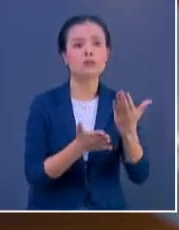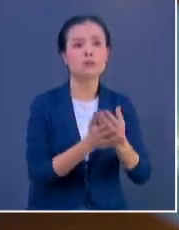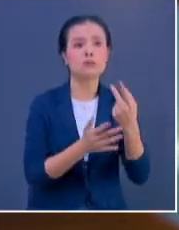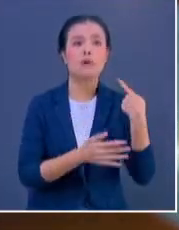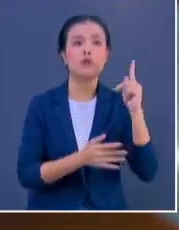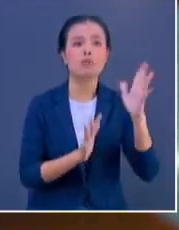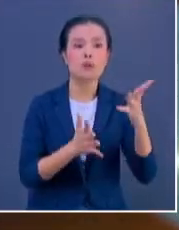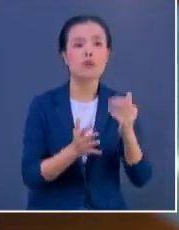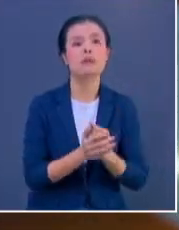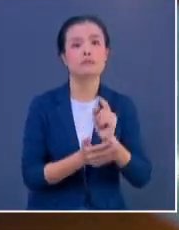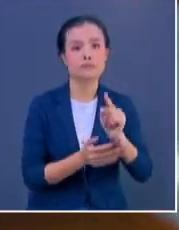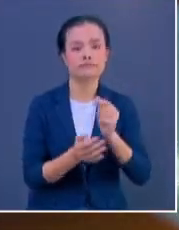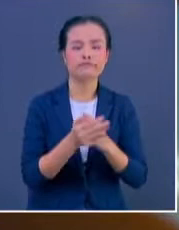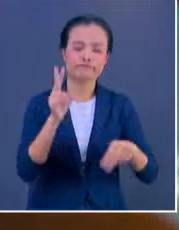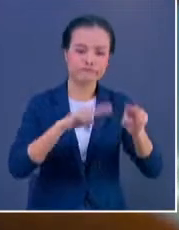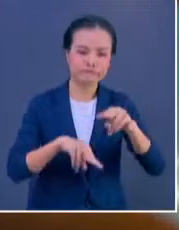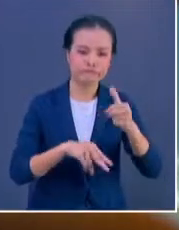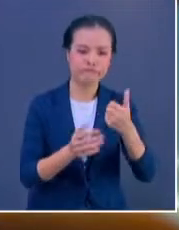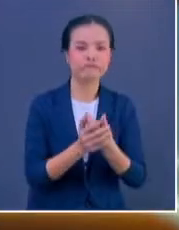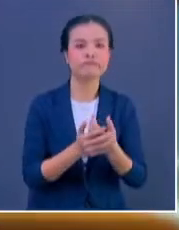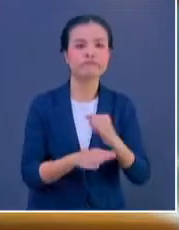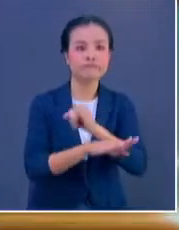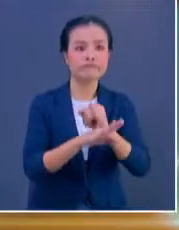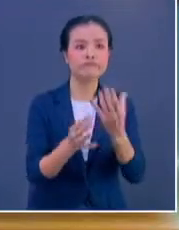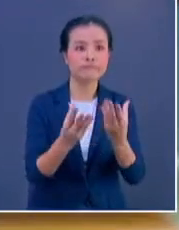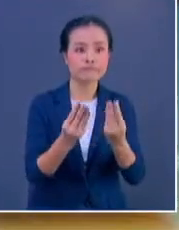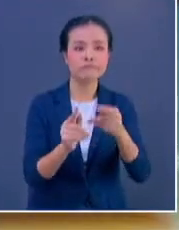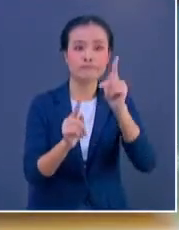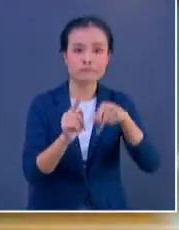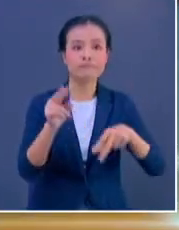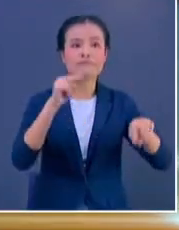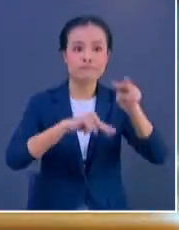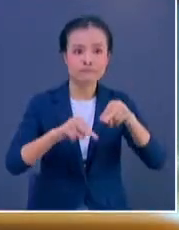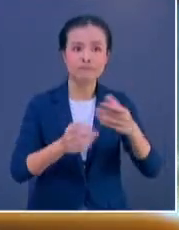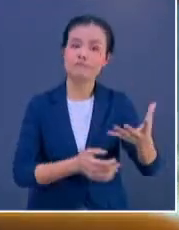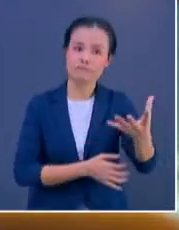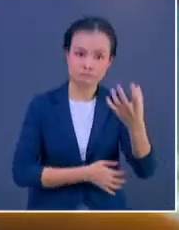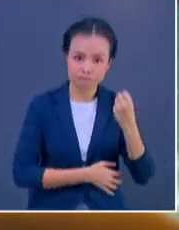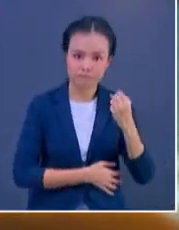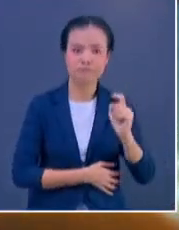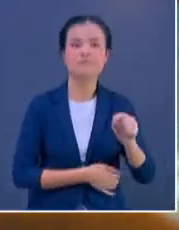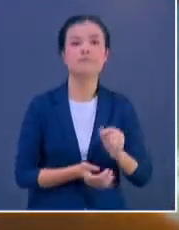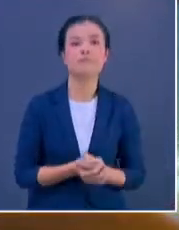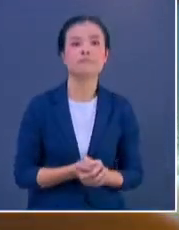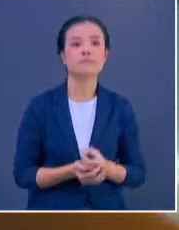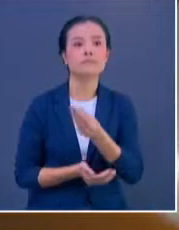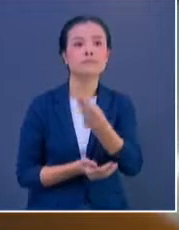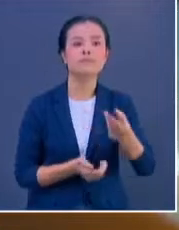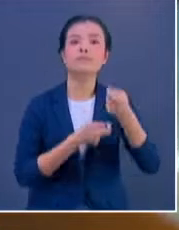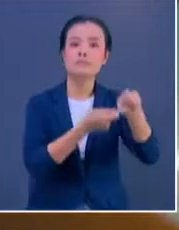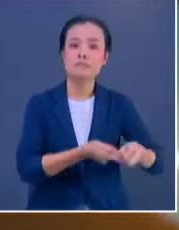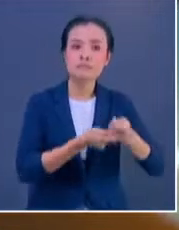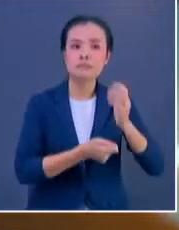ครับเนี่ยเราเอาไปตรวจสอบอย่างนี้เราก็ได้ที่คืนมา เสียเงินเป็นพันล้านเพื่อตรวจสอบและยึดที่คืน ครับแล้วเอาไปแจกจ่ายให้เกษตรก